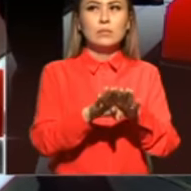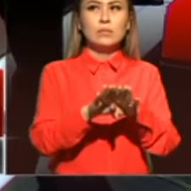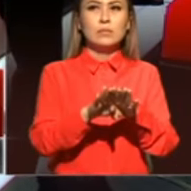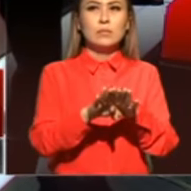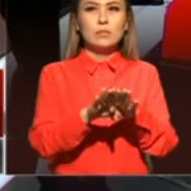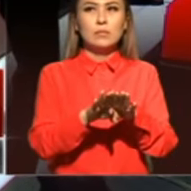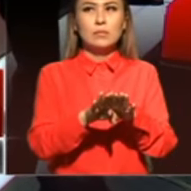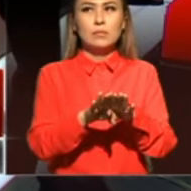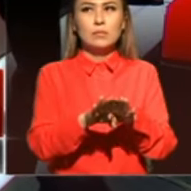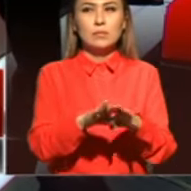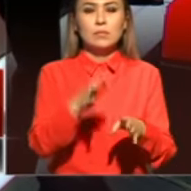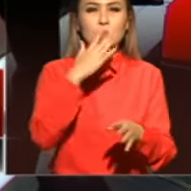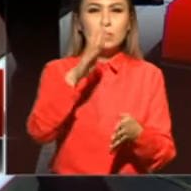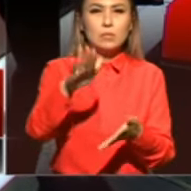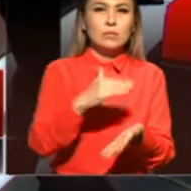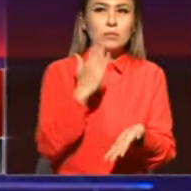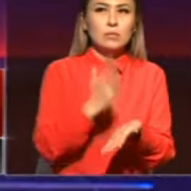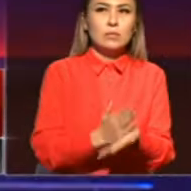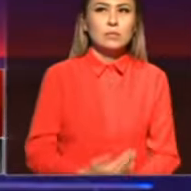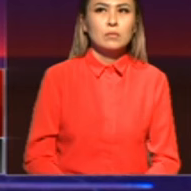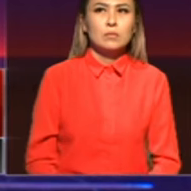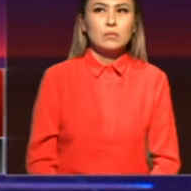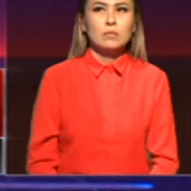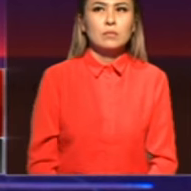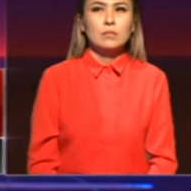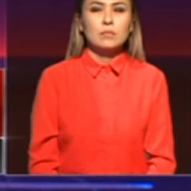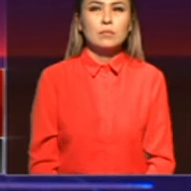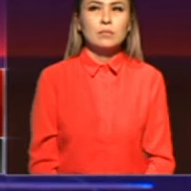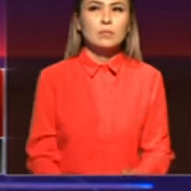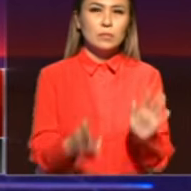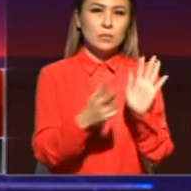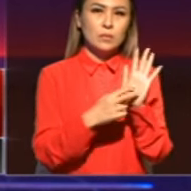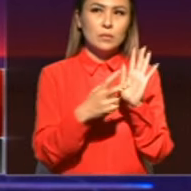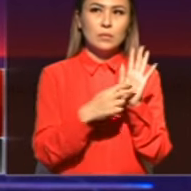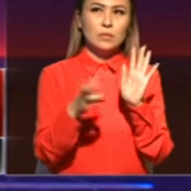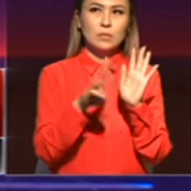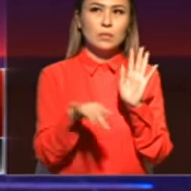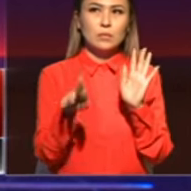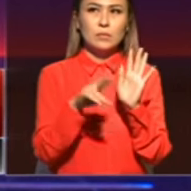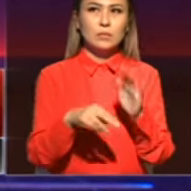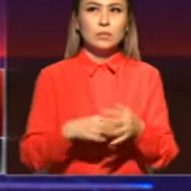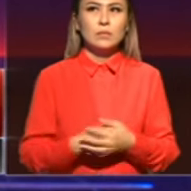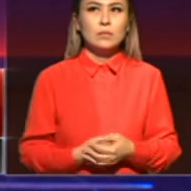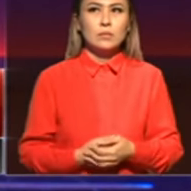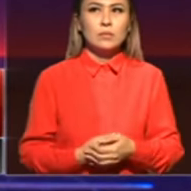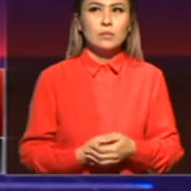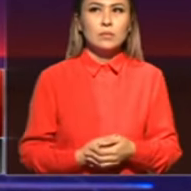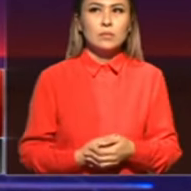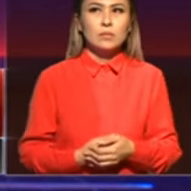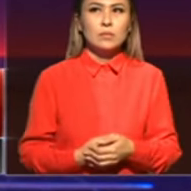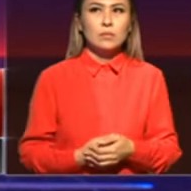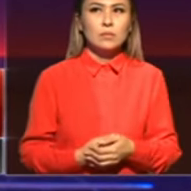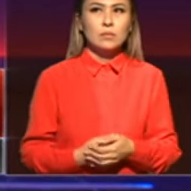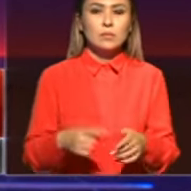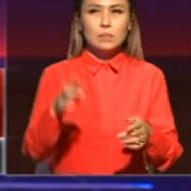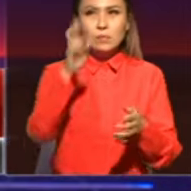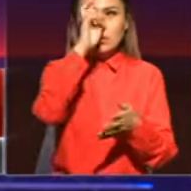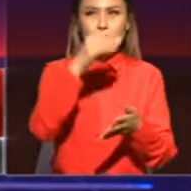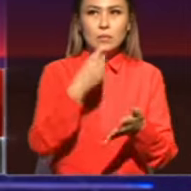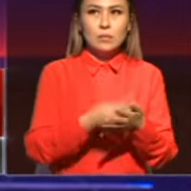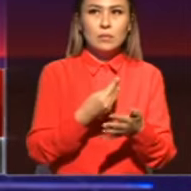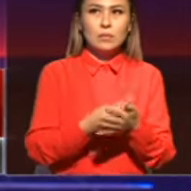биыл мысалы ұлттық қордан алып жатырмыз ғой. 800 миллиард одан бөлек те тағы да оған да алып жатырмыз. Қаржы министрлігі. Бюджет тапшылығынан деп отырмын. Қайырбек